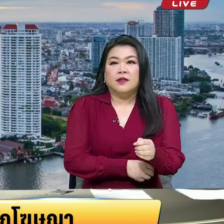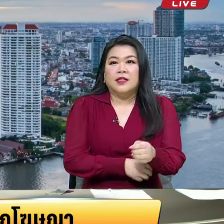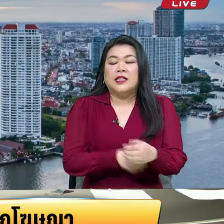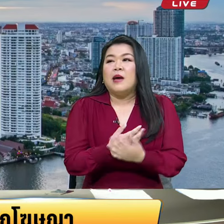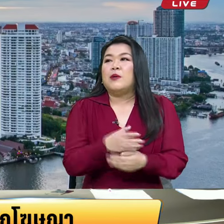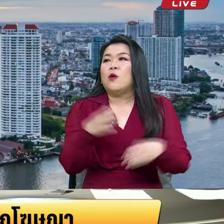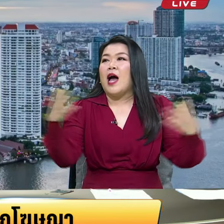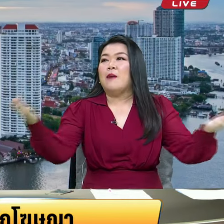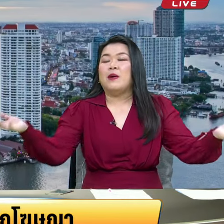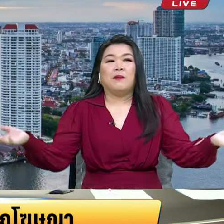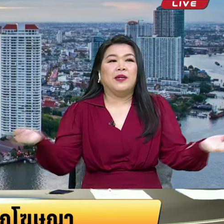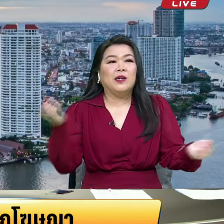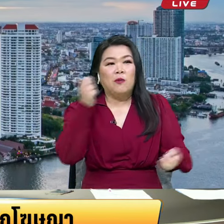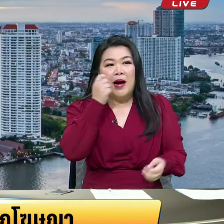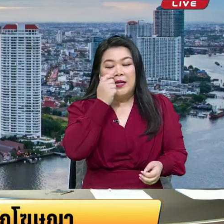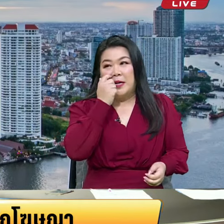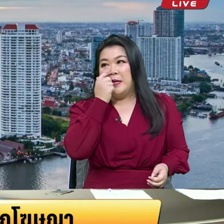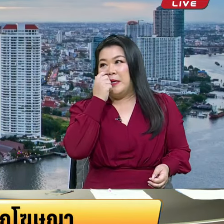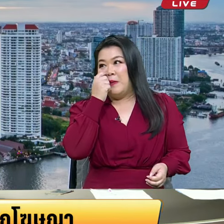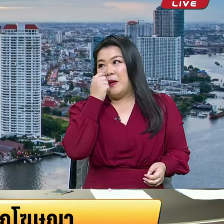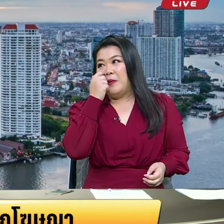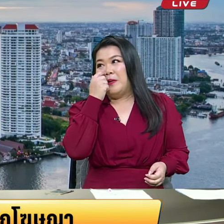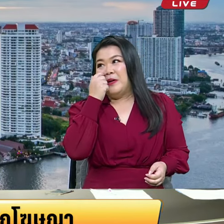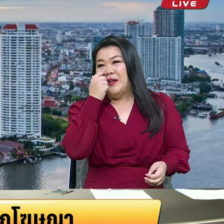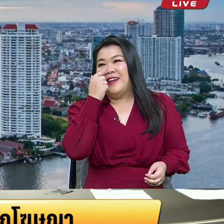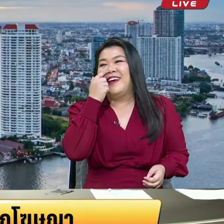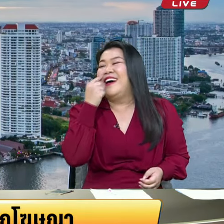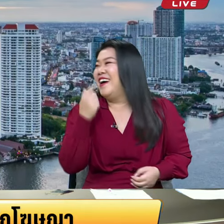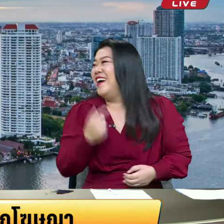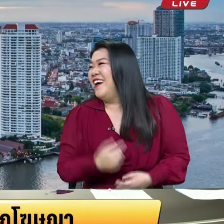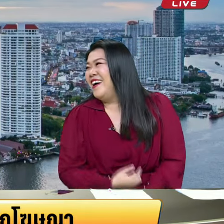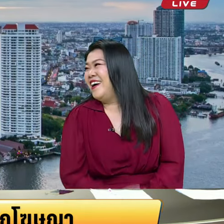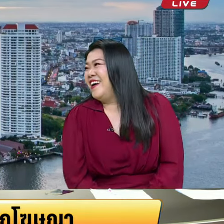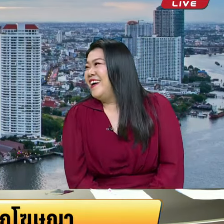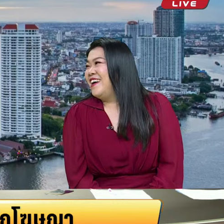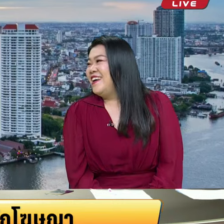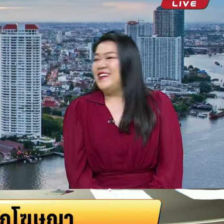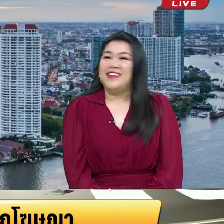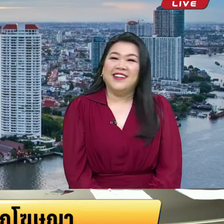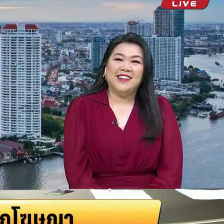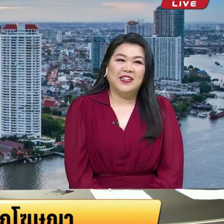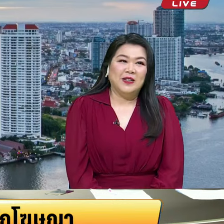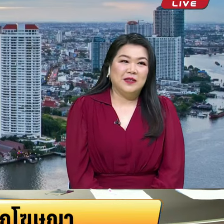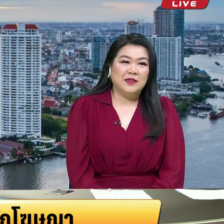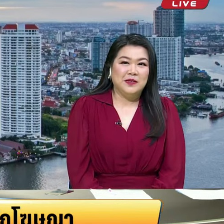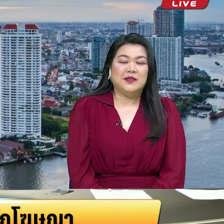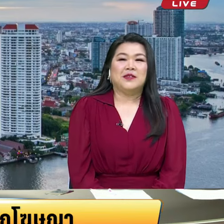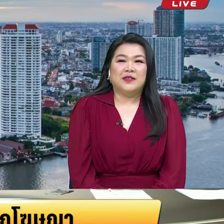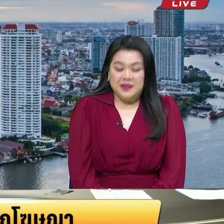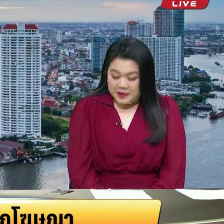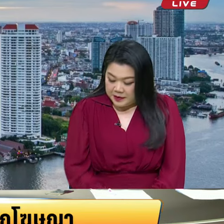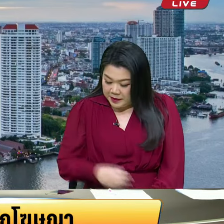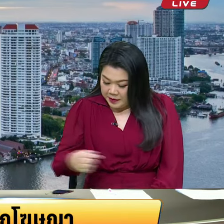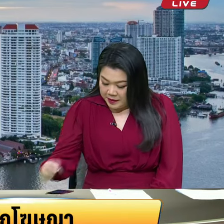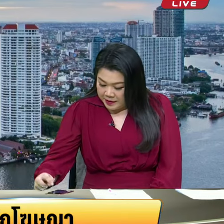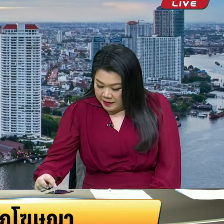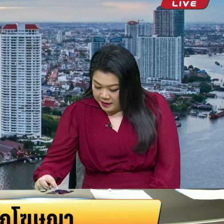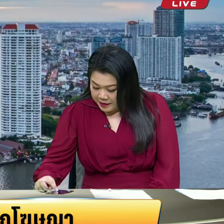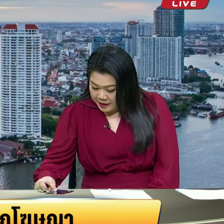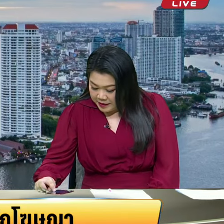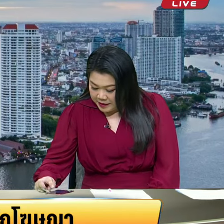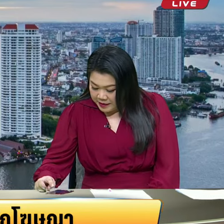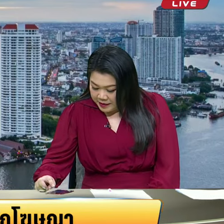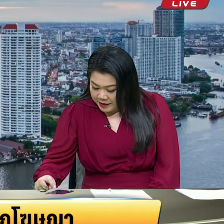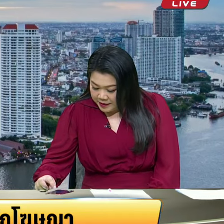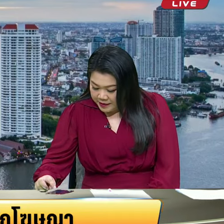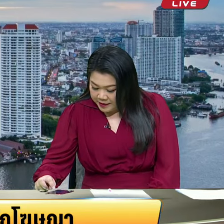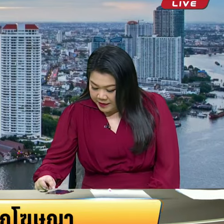ใจนะเจะทำจะได้ไม่ต้องข้ามไปแบบคิงโรมันอะไรอย่างงี้หรือเปล่าเ้าจะทำประชาพิจารณ์มั้ยหรือว่ายังไงนะคะคุณผู้ชมอ่ะเดี๋ยวต้องติด